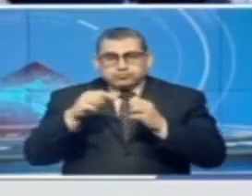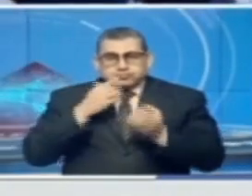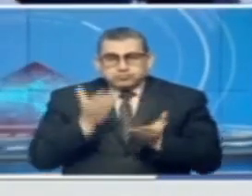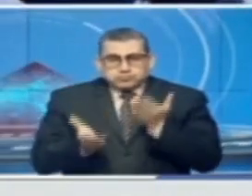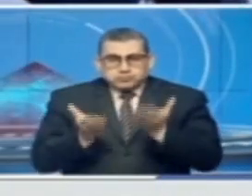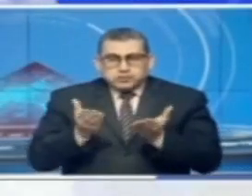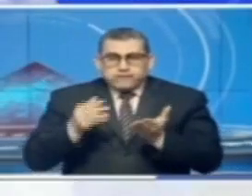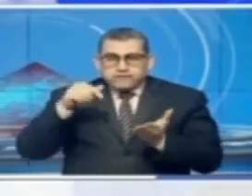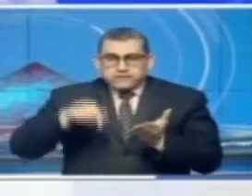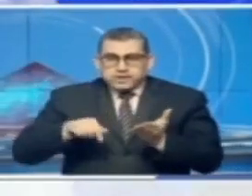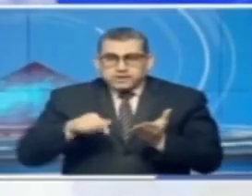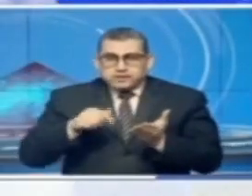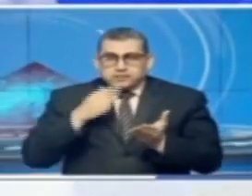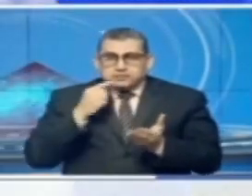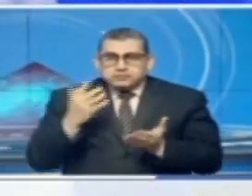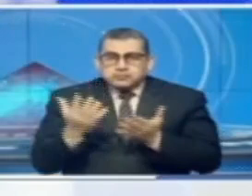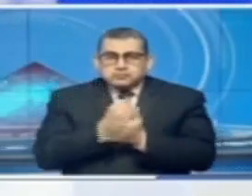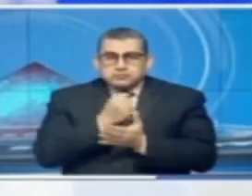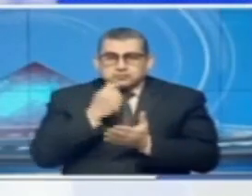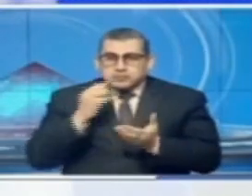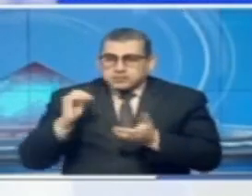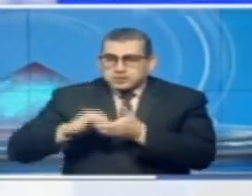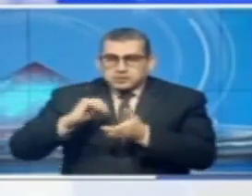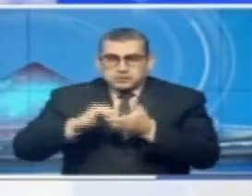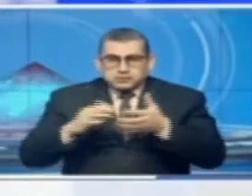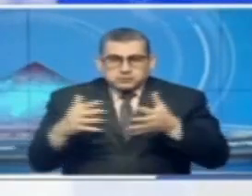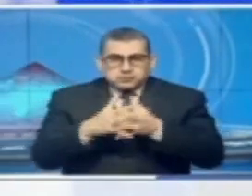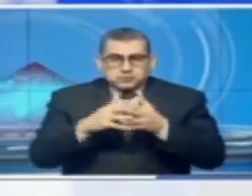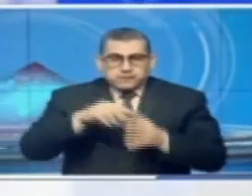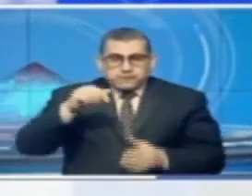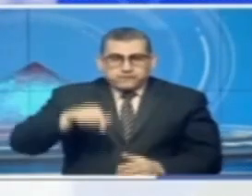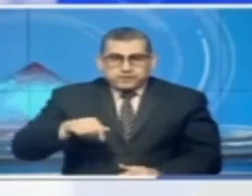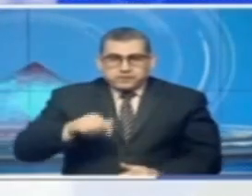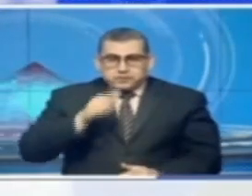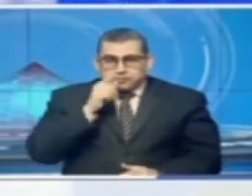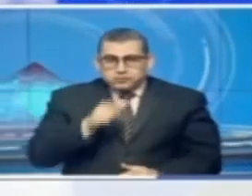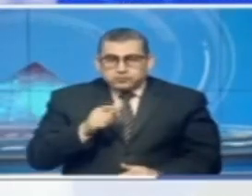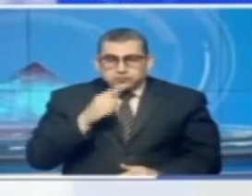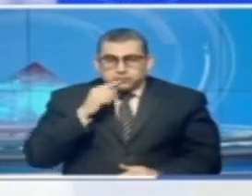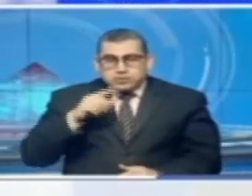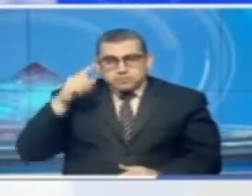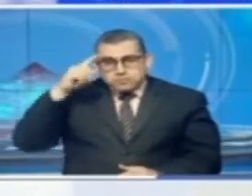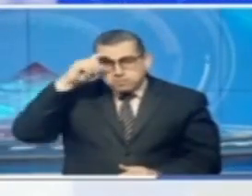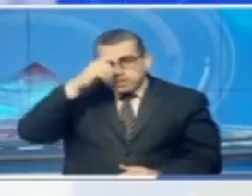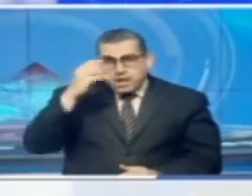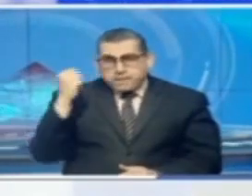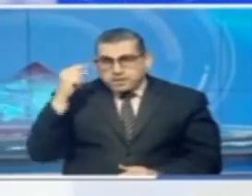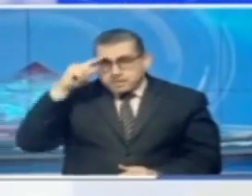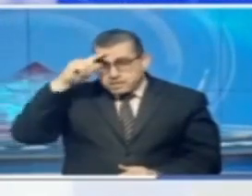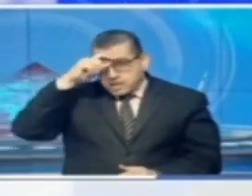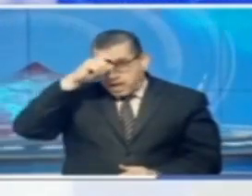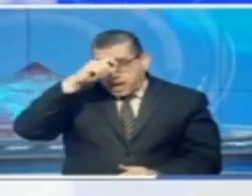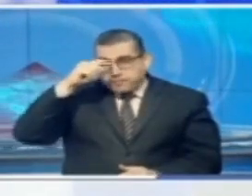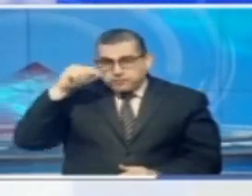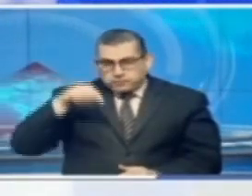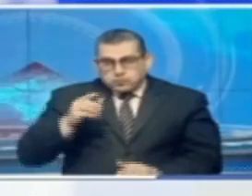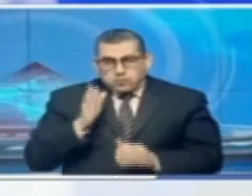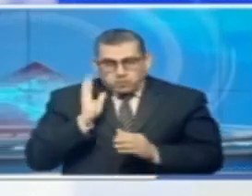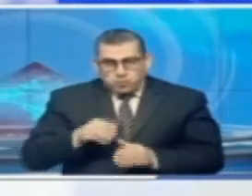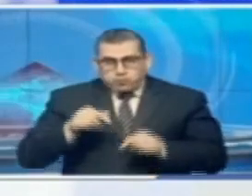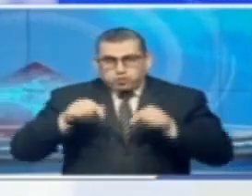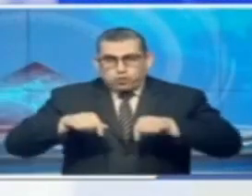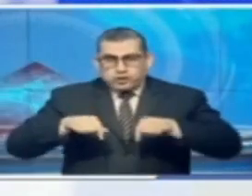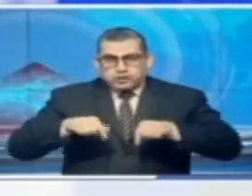التوازنات وتتغير فيها التحالفات، فما كان مستحيلا بالأمس أصبح ممكنا